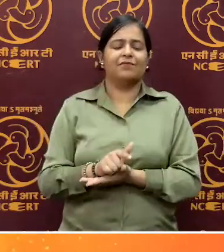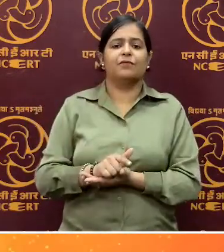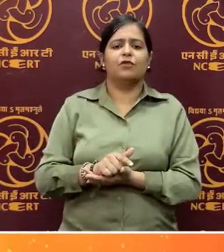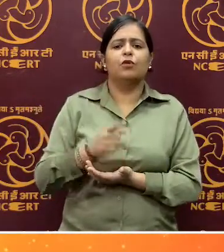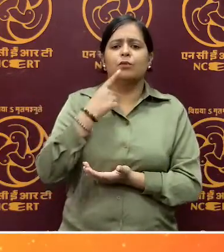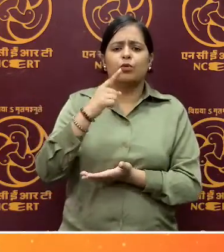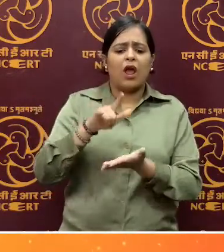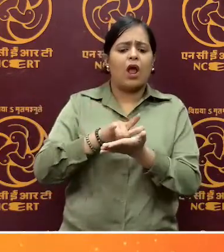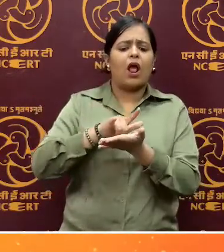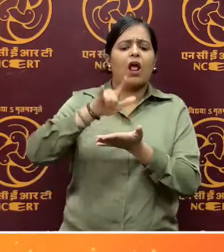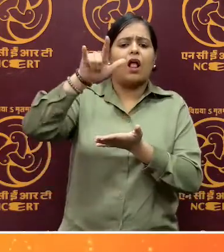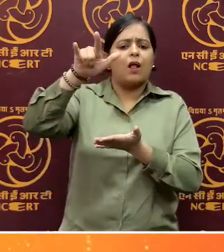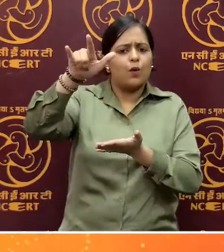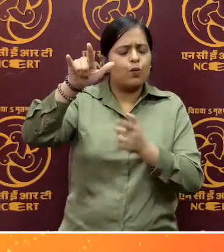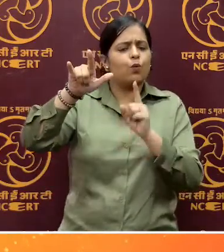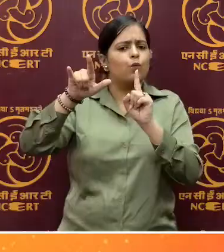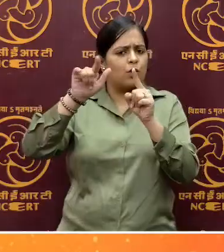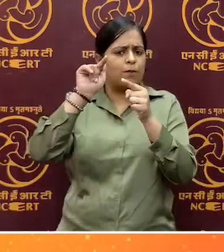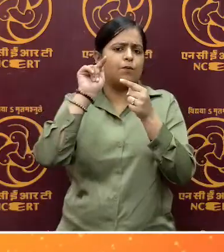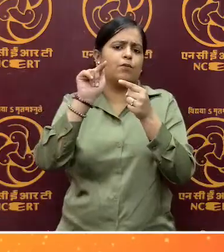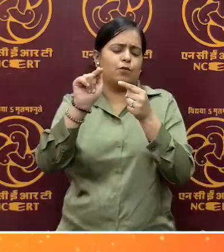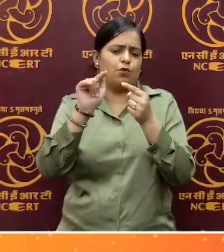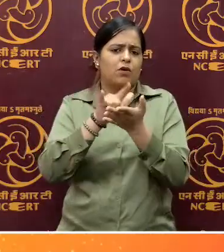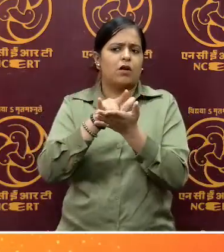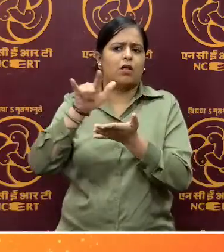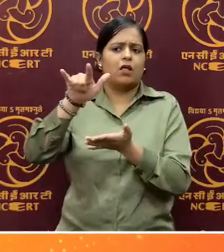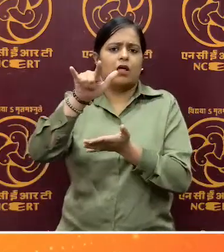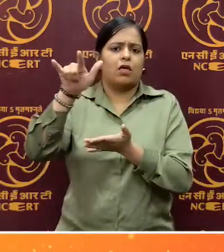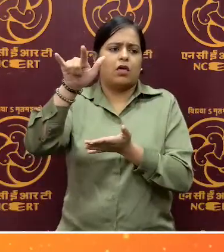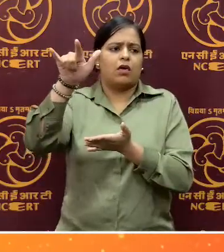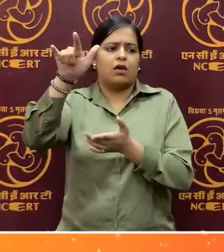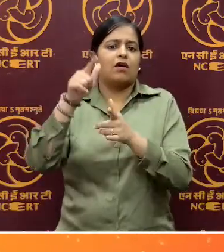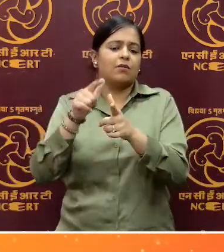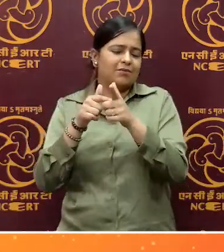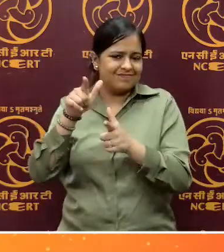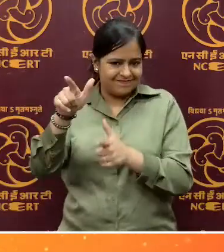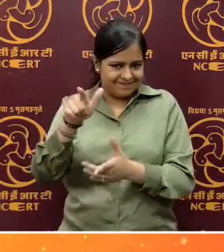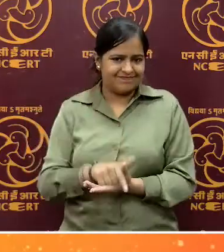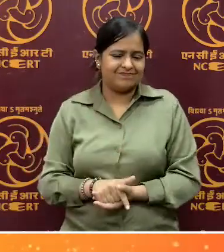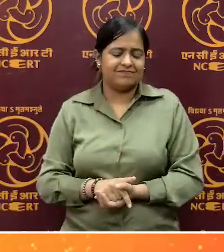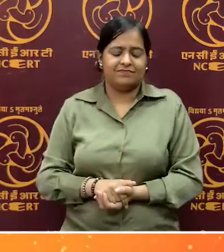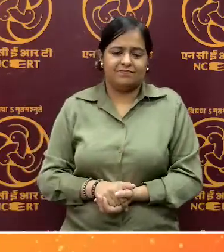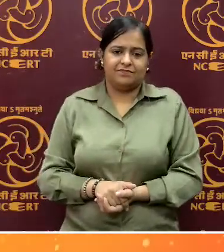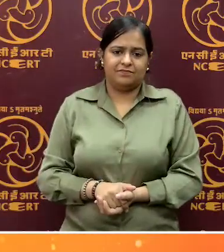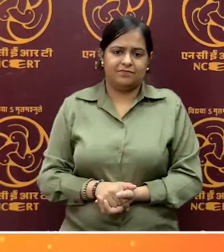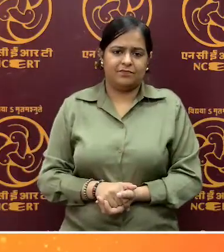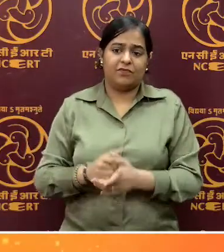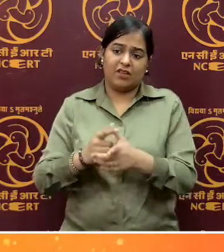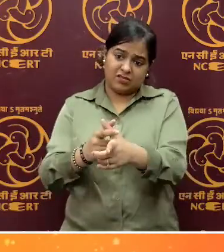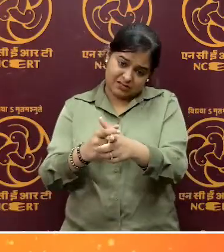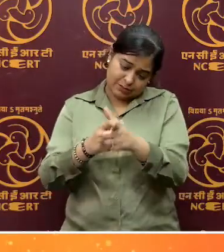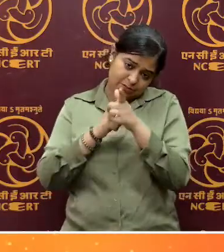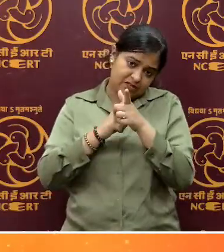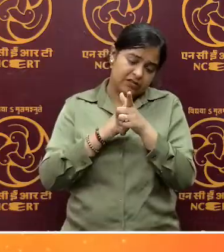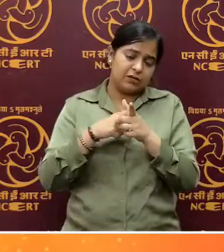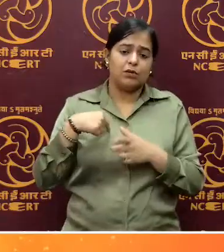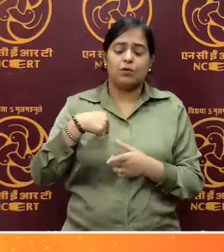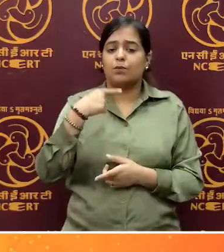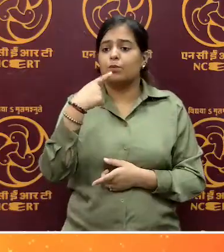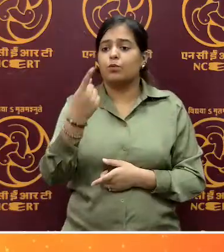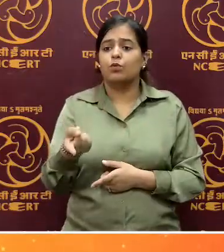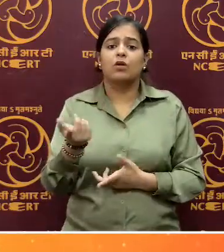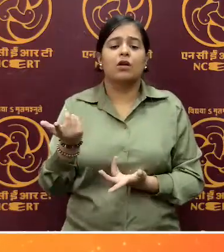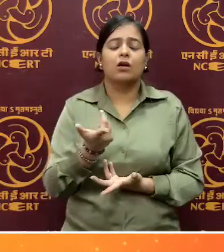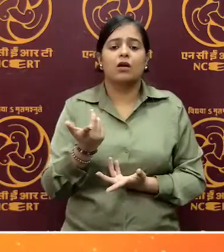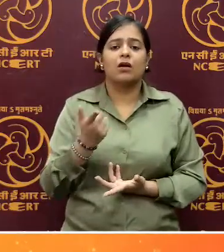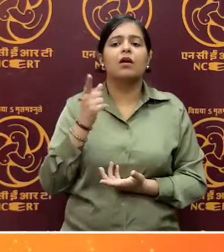फैक्टर बताया, इट इज मूविंग एट अ स्पीड, ठीक है, वो स्पीड को बताया, स्पीड आपने बताया, एंड अलोंग विद दैट